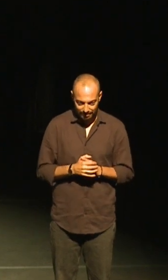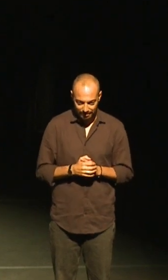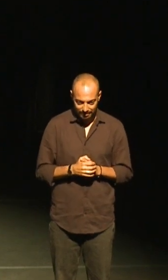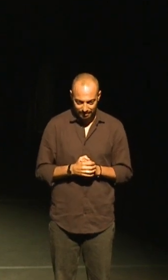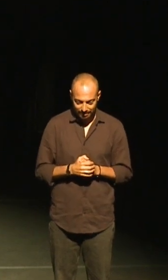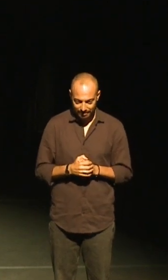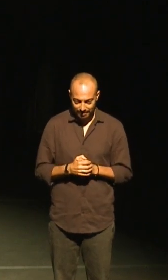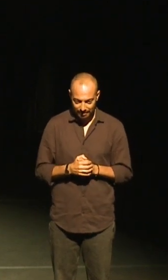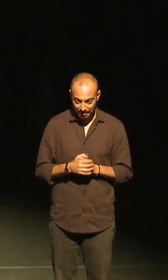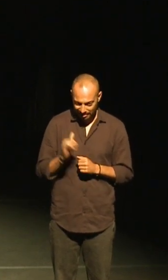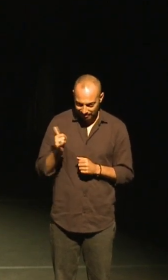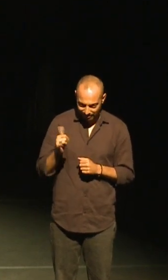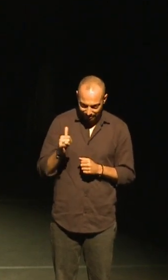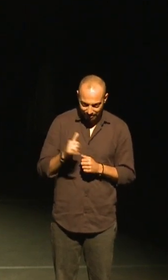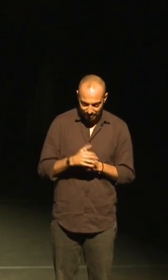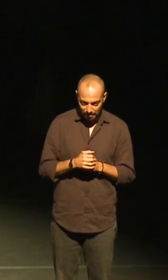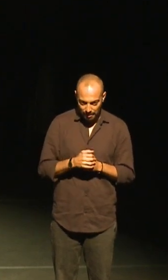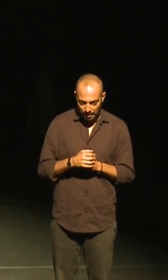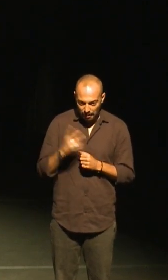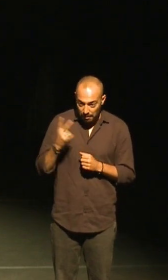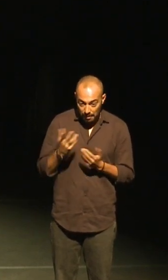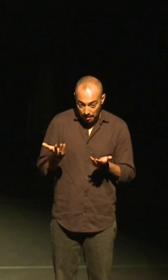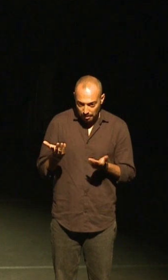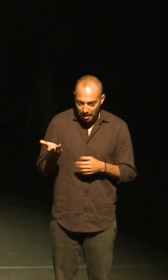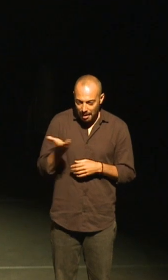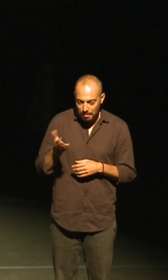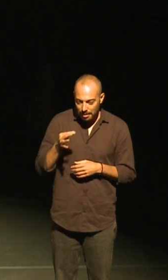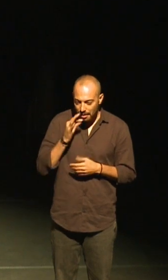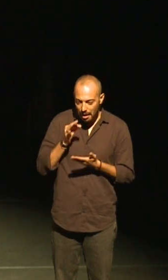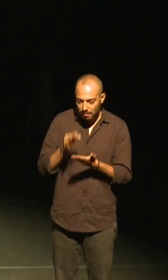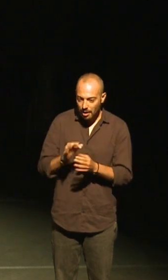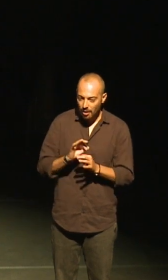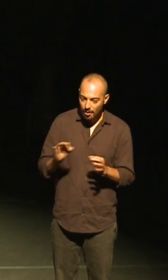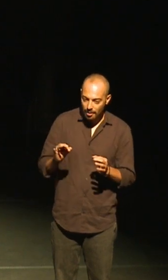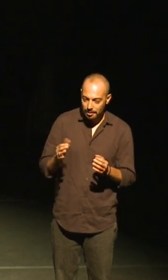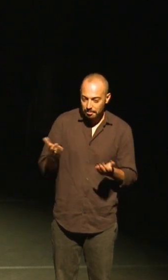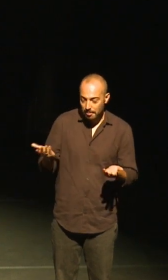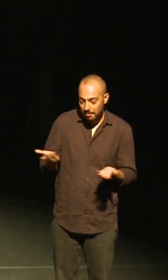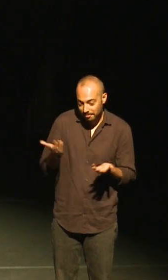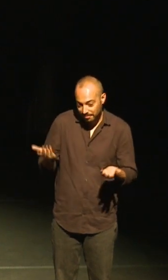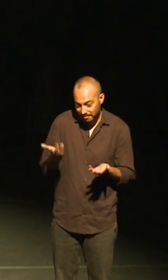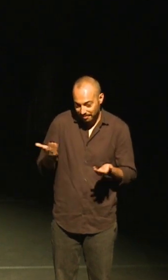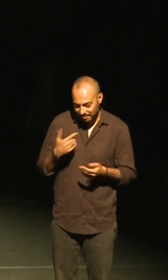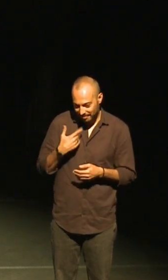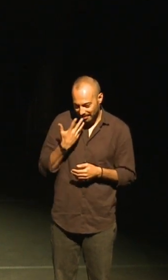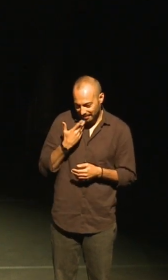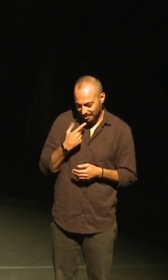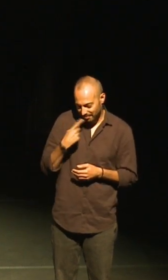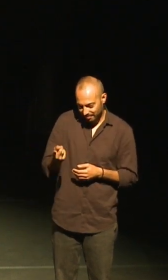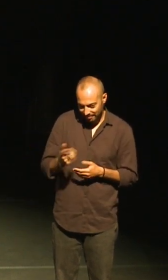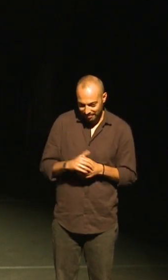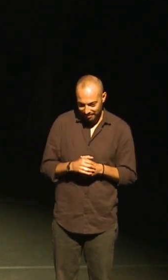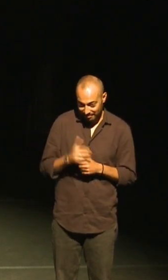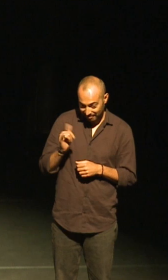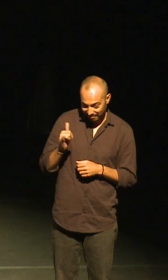la signorina secca dei signori in montagna volevo solo dire ci saranno tutte le motivazioni